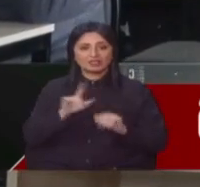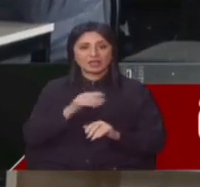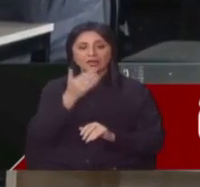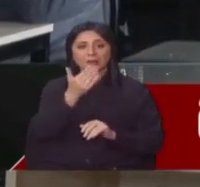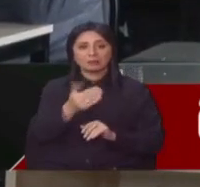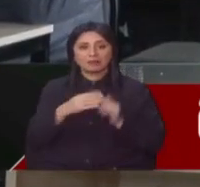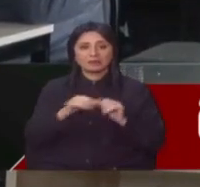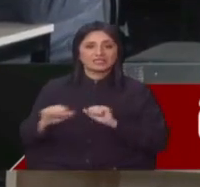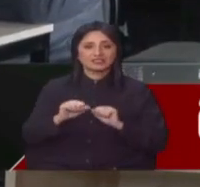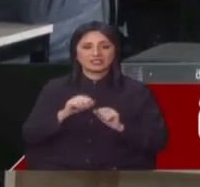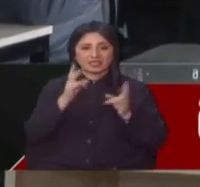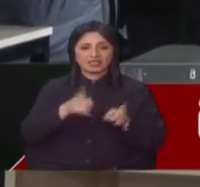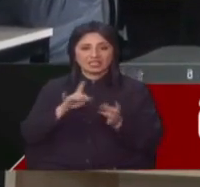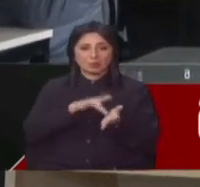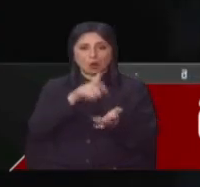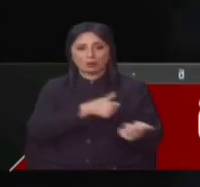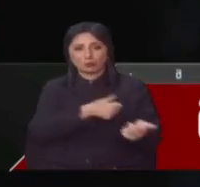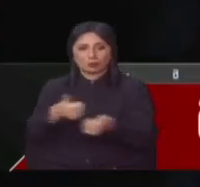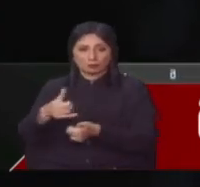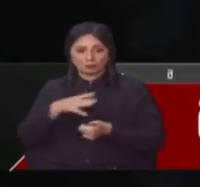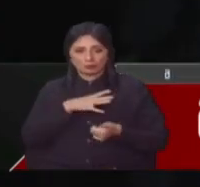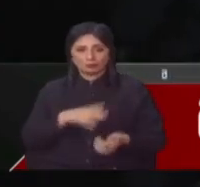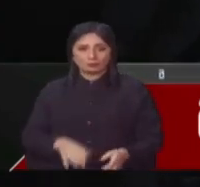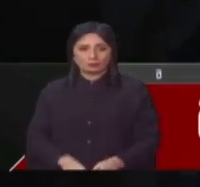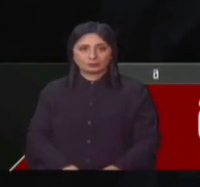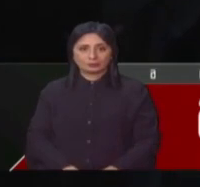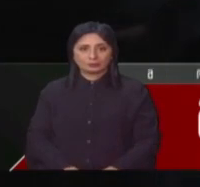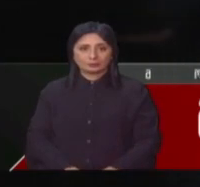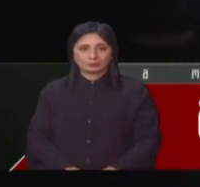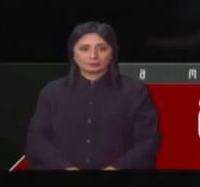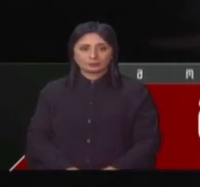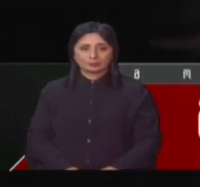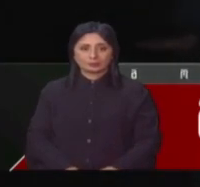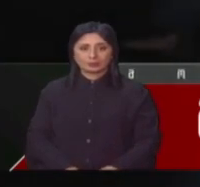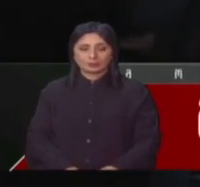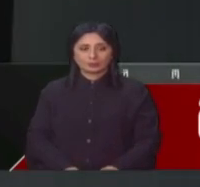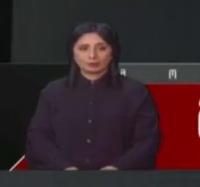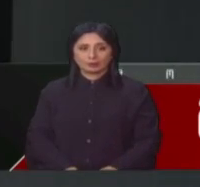rats mat mitsizurit dazaralebuli mokhalakheebis dasakhmareblad gasties.